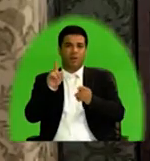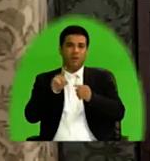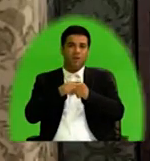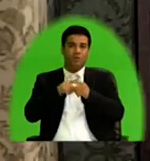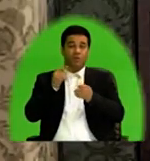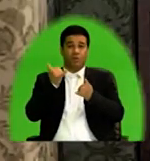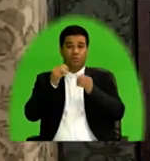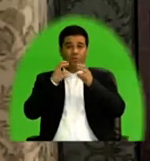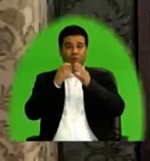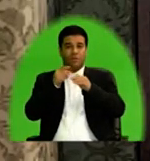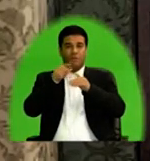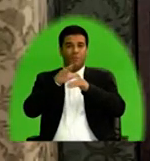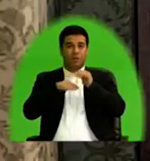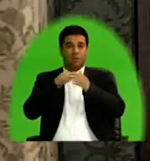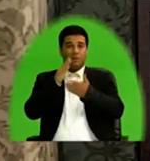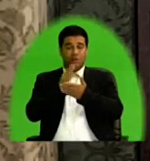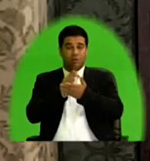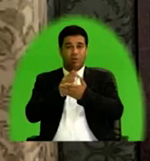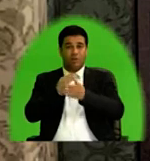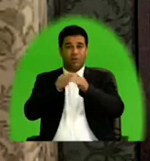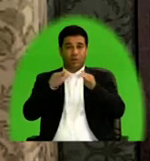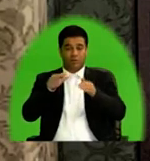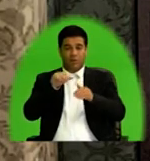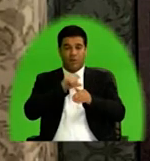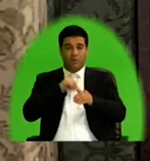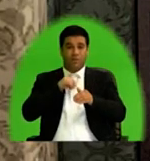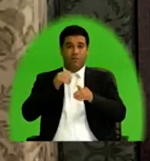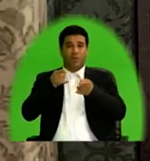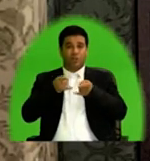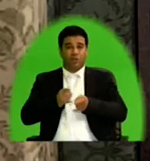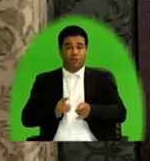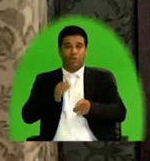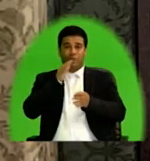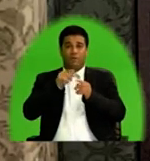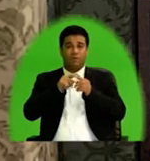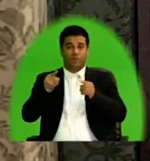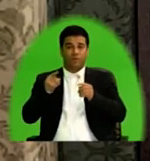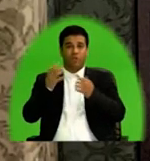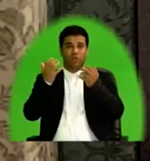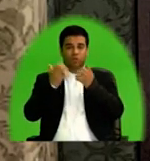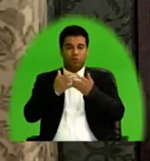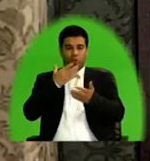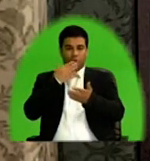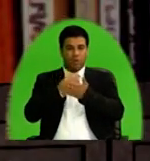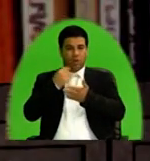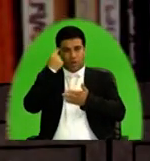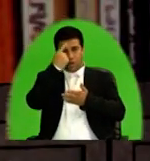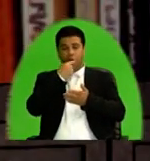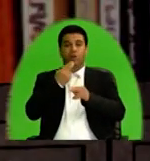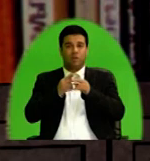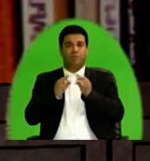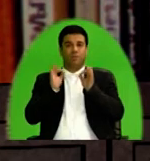Сейчас в мировой практике ходит такое понятие, что ребенок уже с самого рождения, с самого раннего возраста считается личностью, и